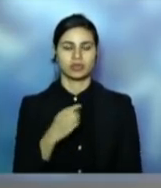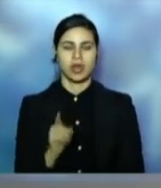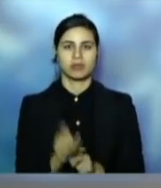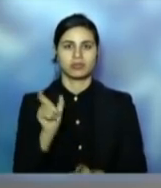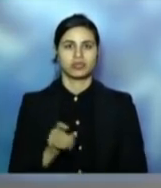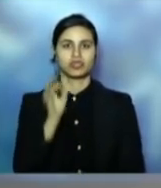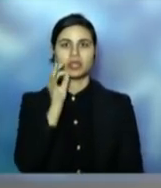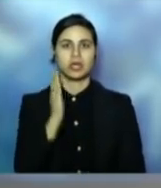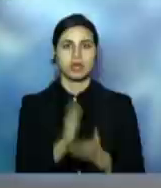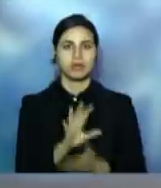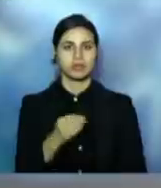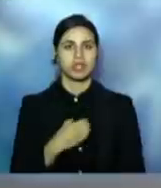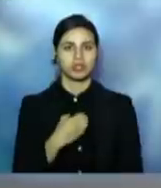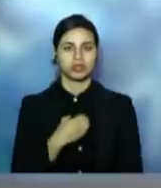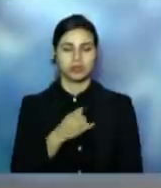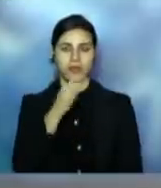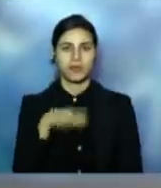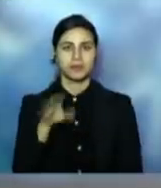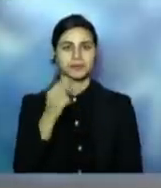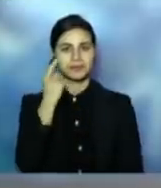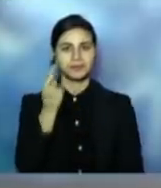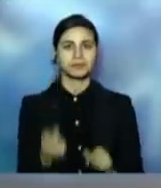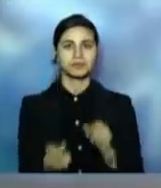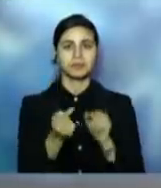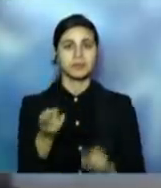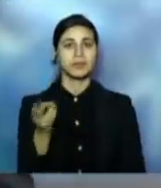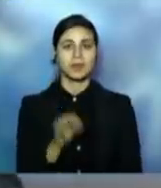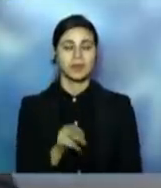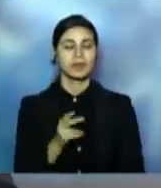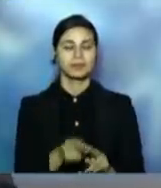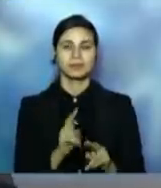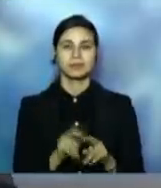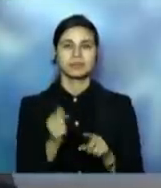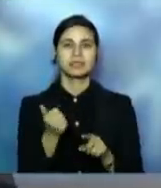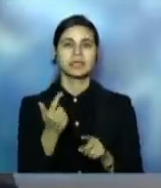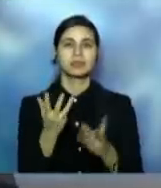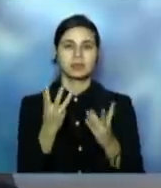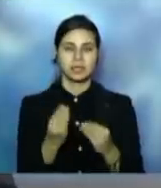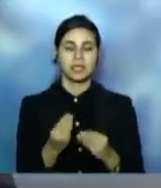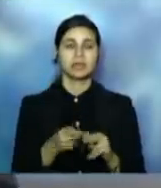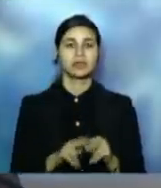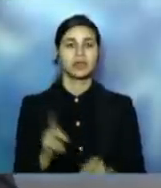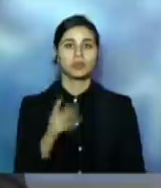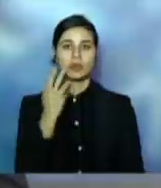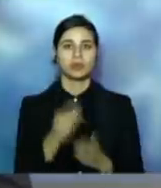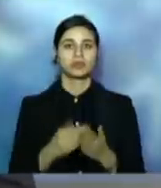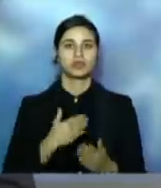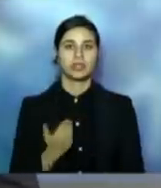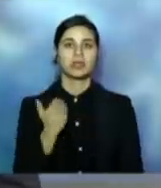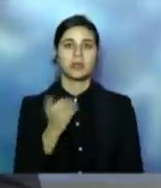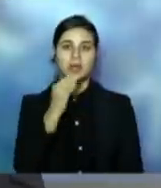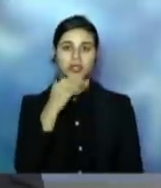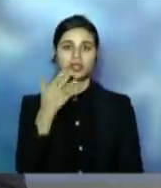დრამატულად აღიქვას, ხშირად რატომღაც ჩვენ დამიც არის აგრესია, მაგრამ ეს სულ რამოდენიმე დღე, იმიტომ რომ ჩვენ მათ